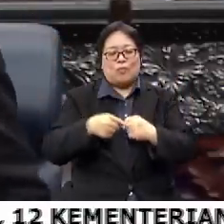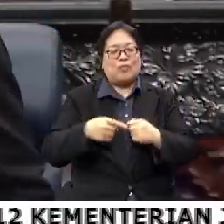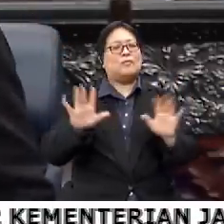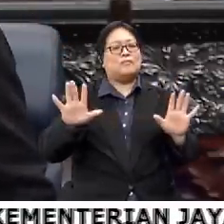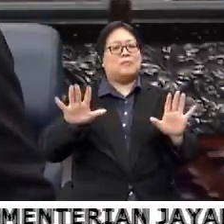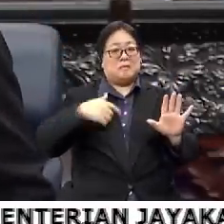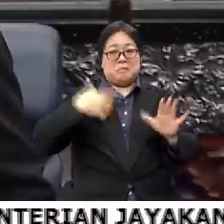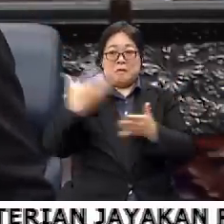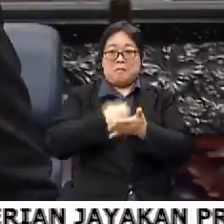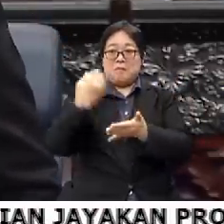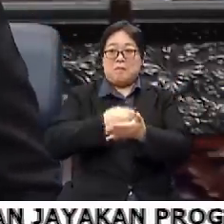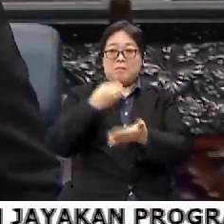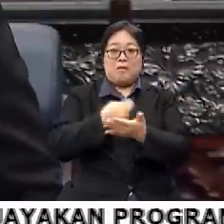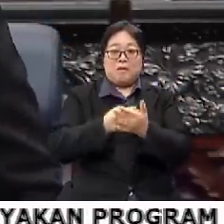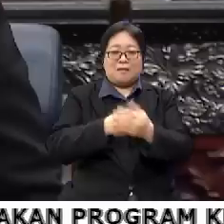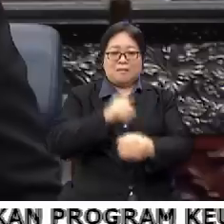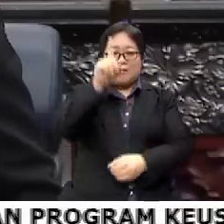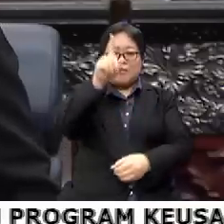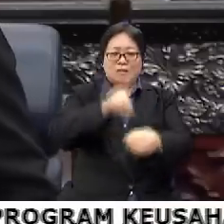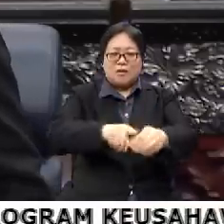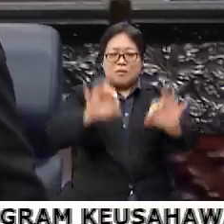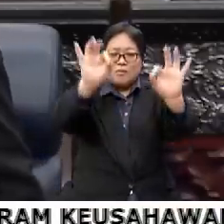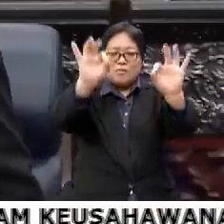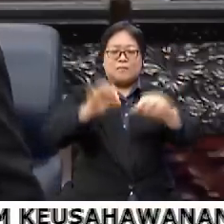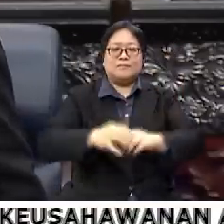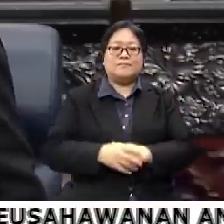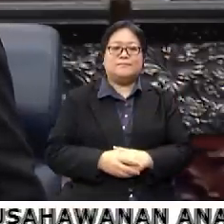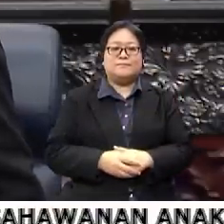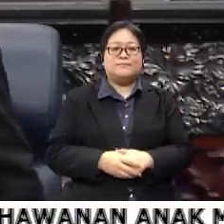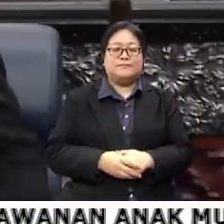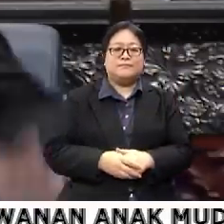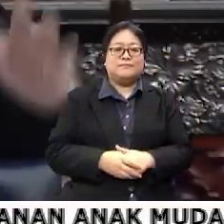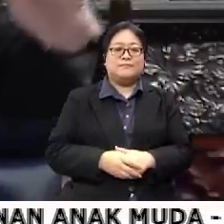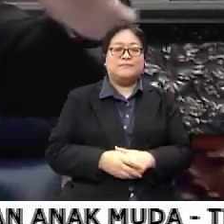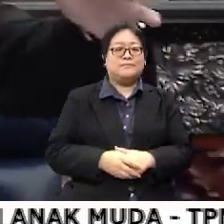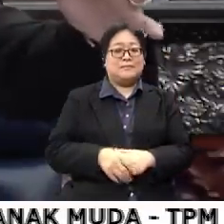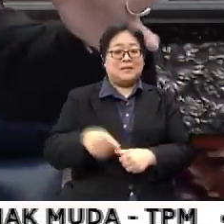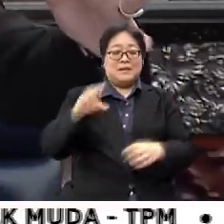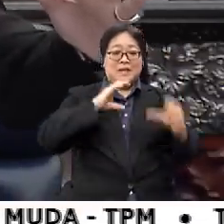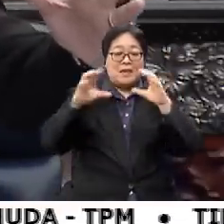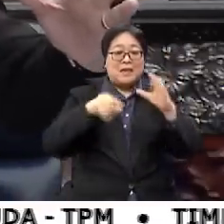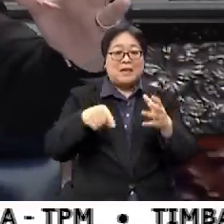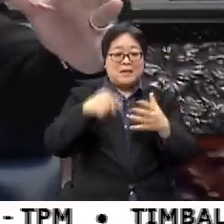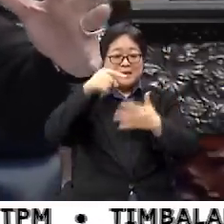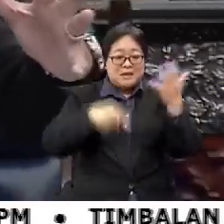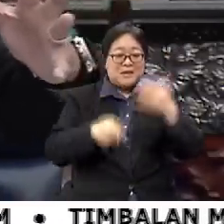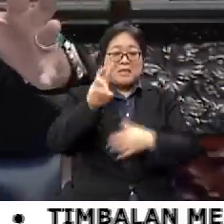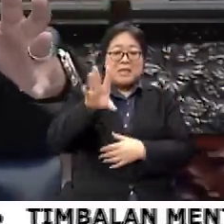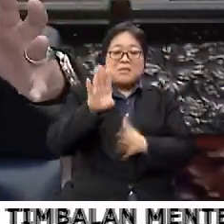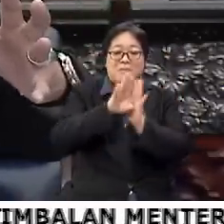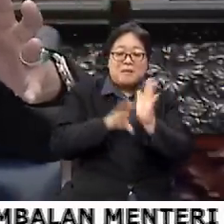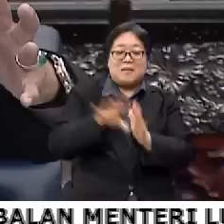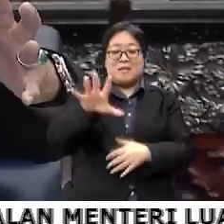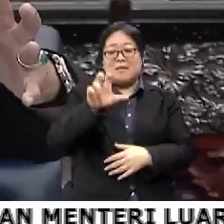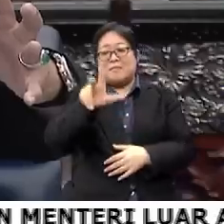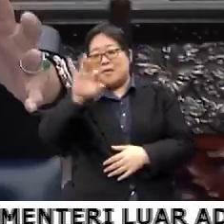wang. Satu sin wallahi pun tak ada. Cuma. Ini yang disebut 600 bilion ke